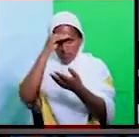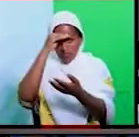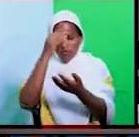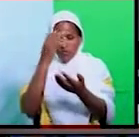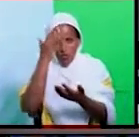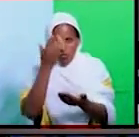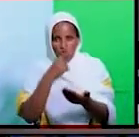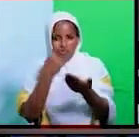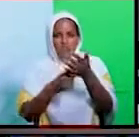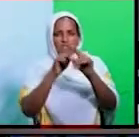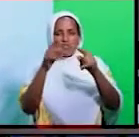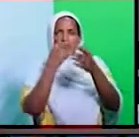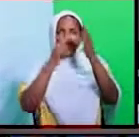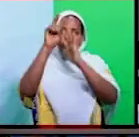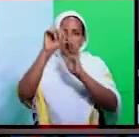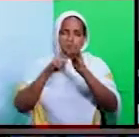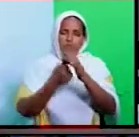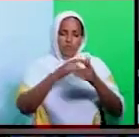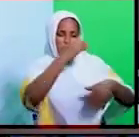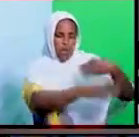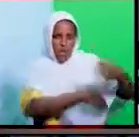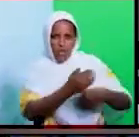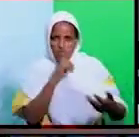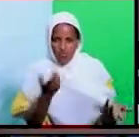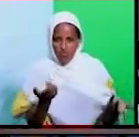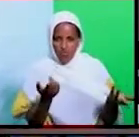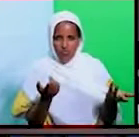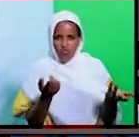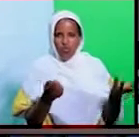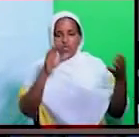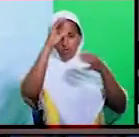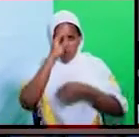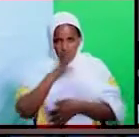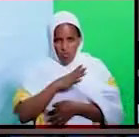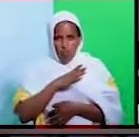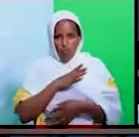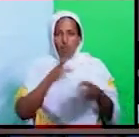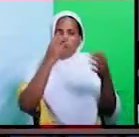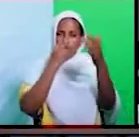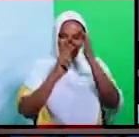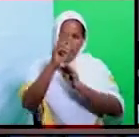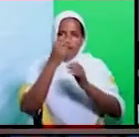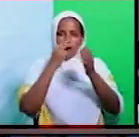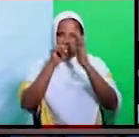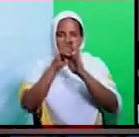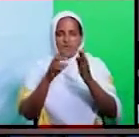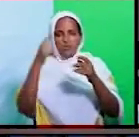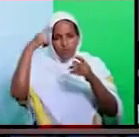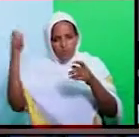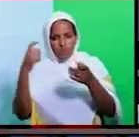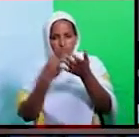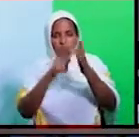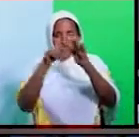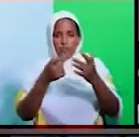ሆኖ በተማርነው ትምህርት ወይ ቃሉን በቃላችን በማጥናታችን አንድምታ በመሸምደዳችን ሌላም ሌላም